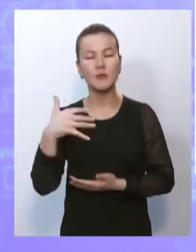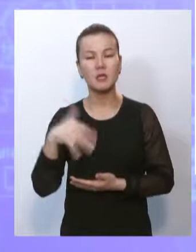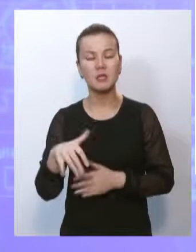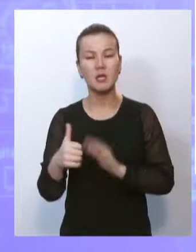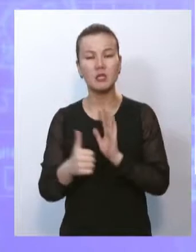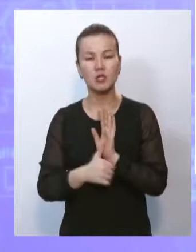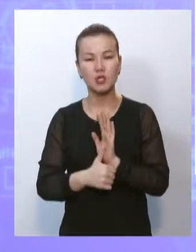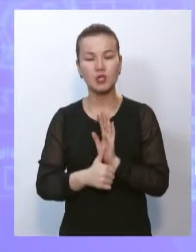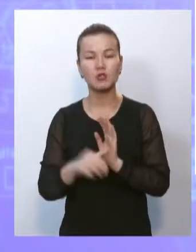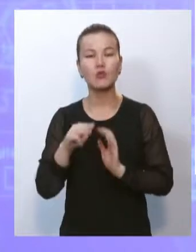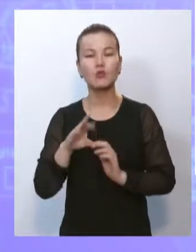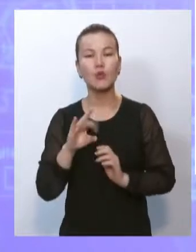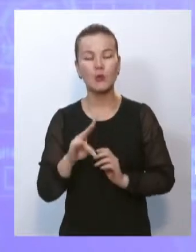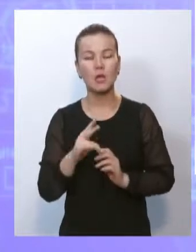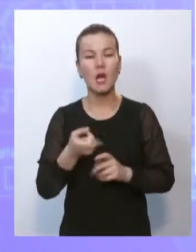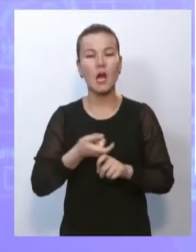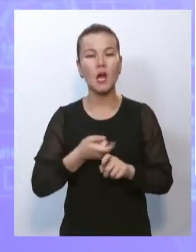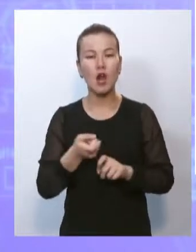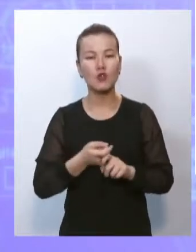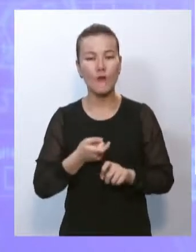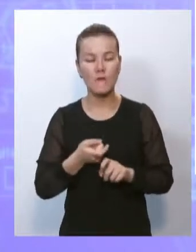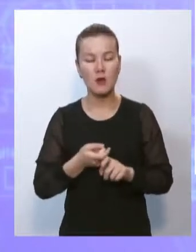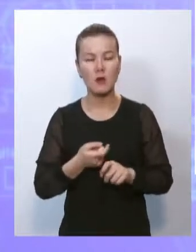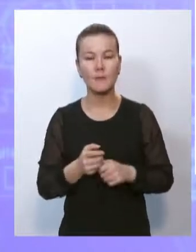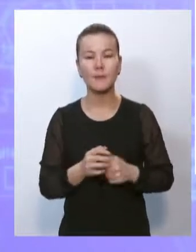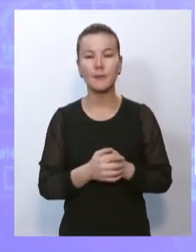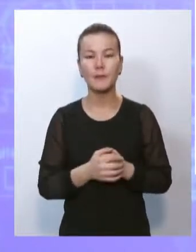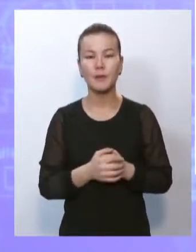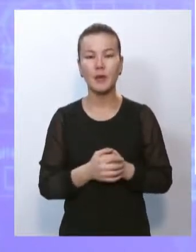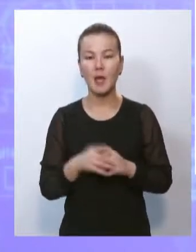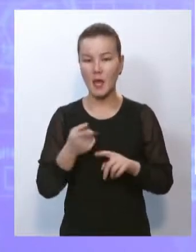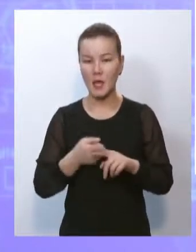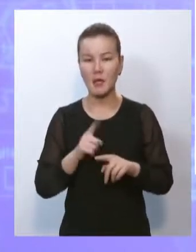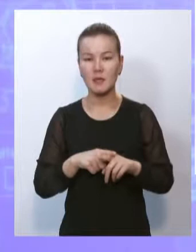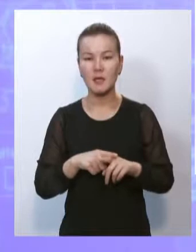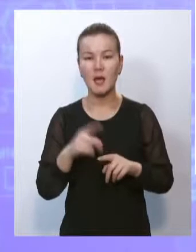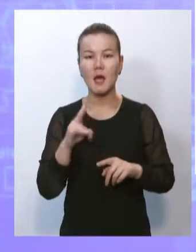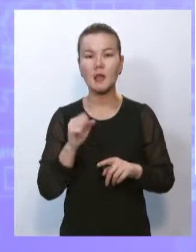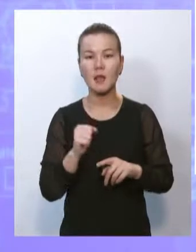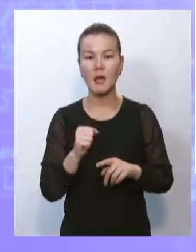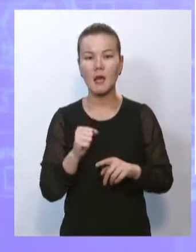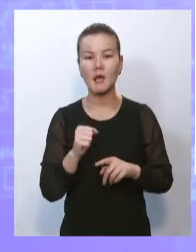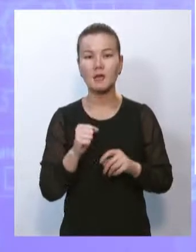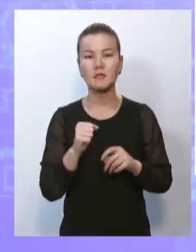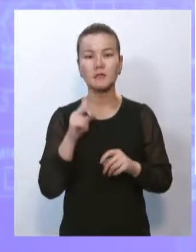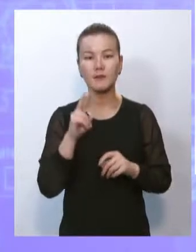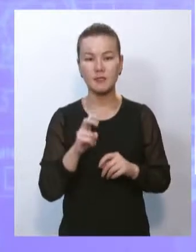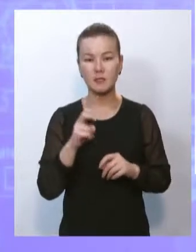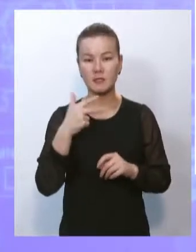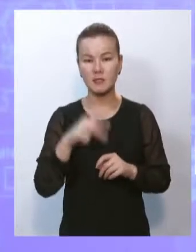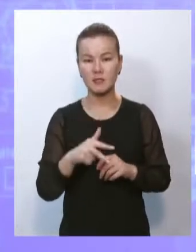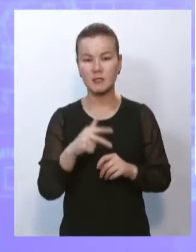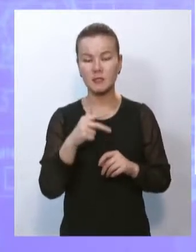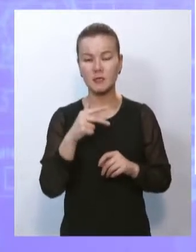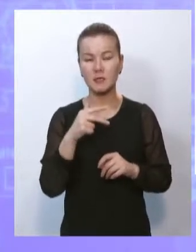356 тонн картофеля это на двести тридцать